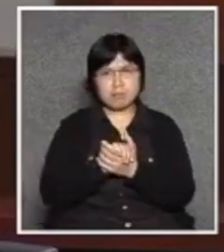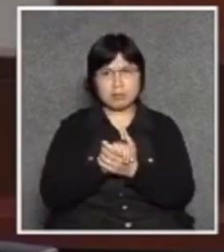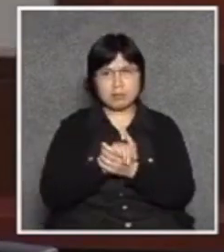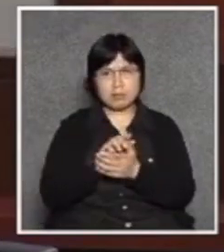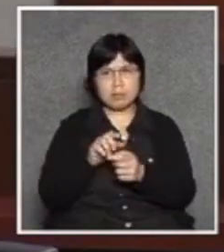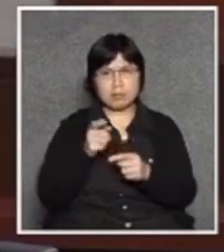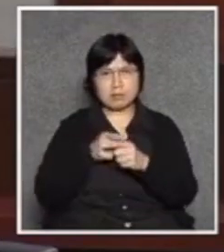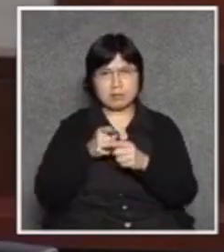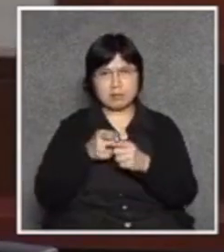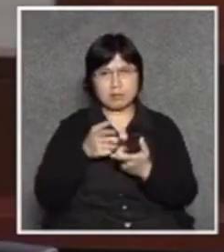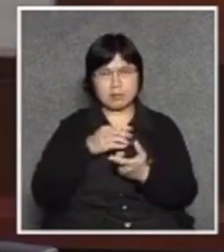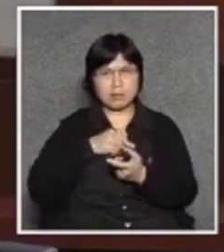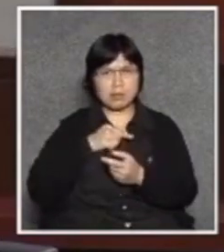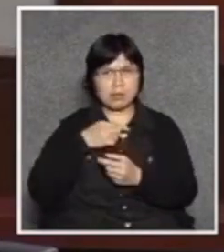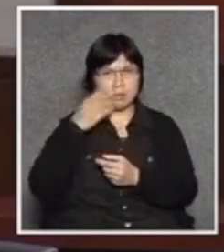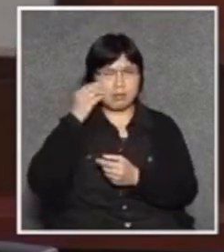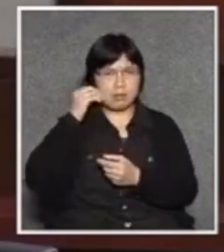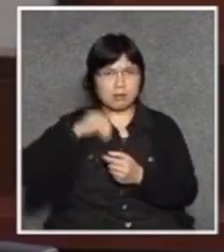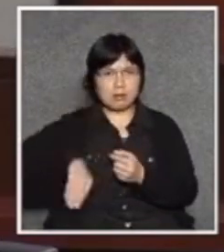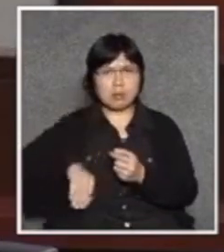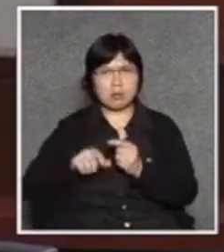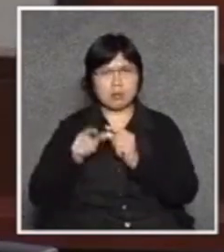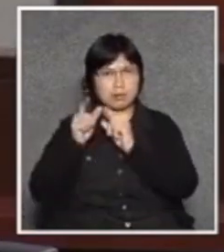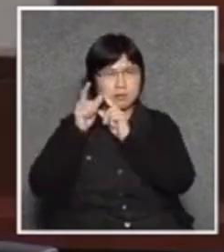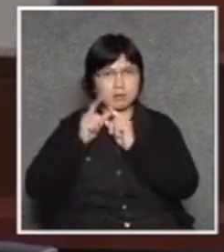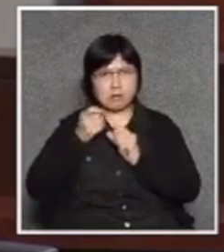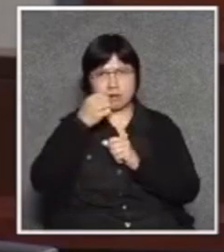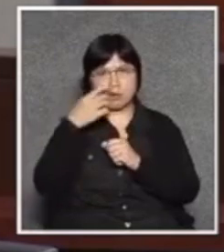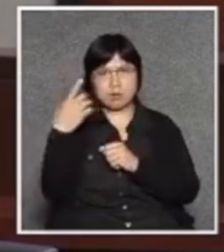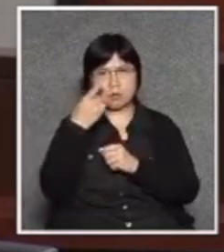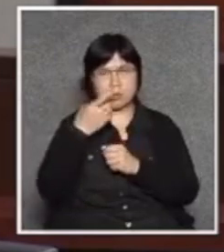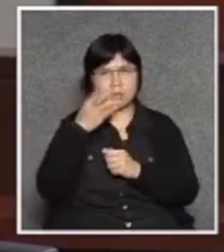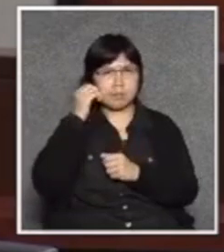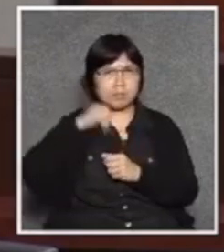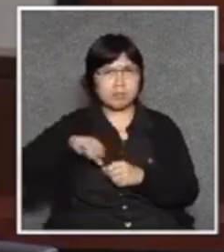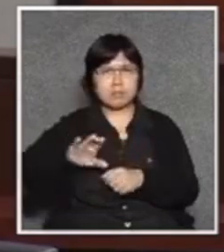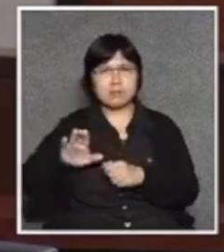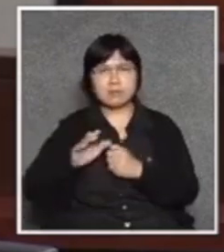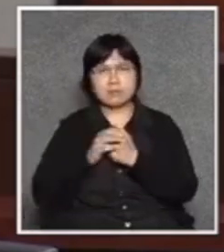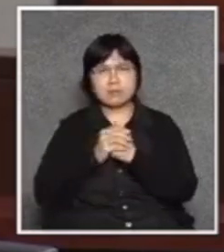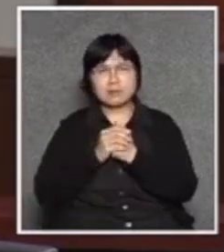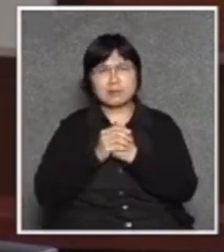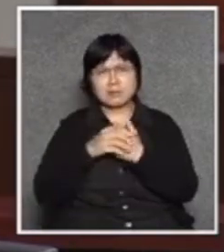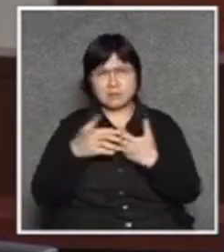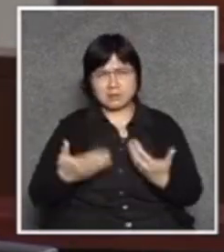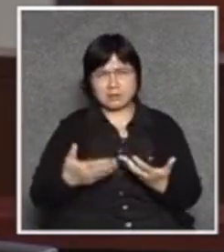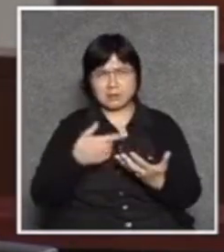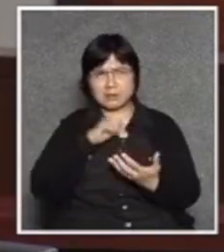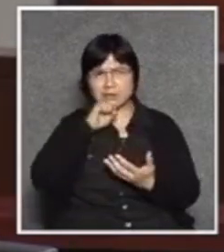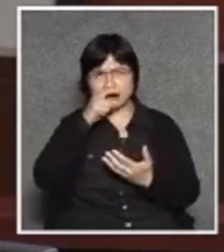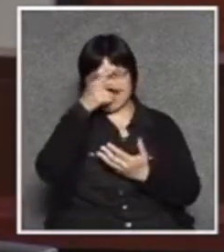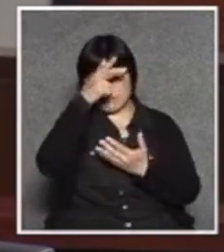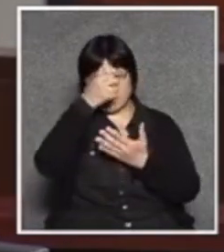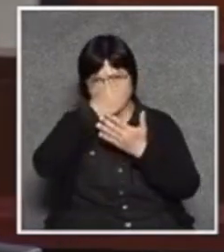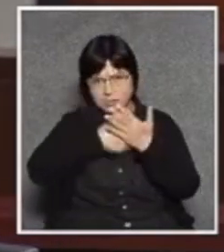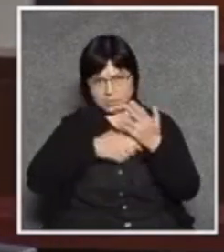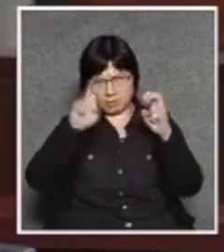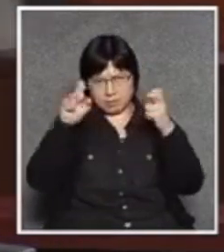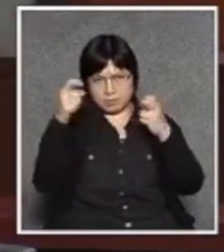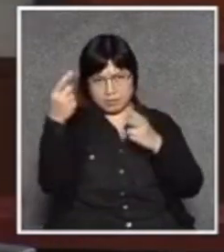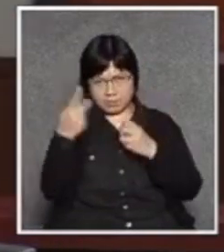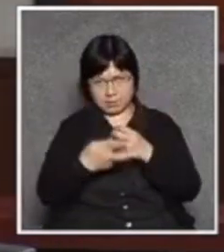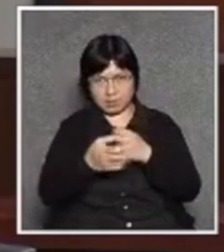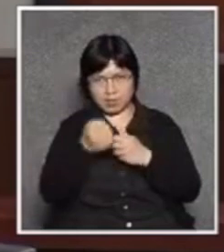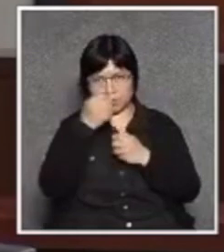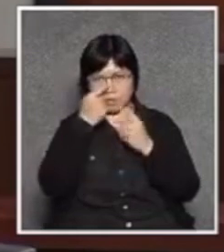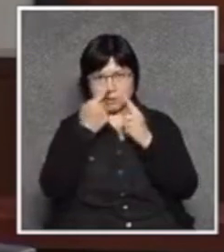是無恥之尤，香港第一不要臉。本席在多項政策議題上都強調市民